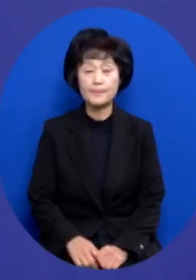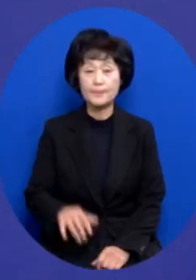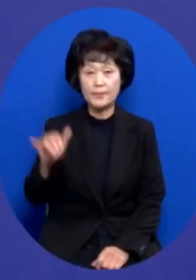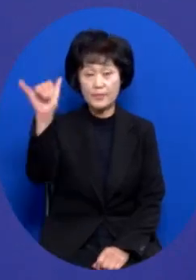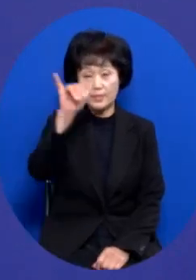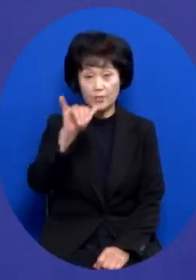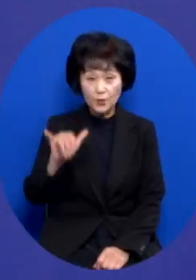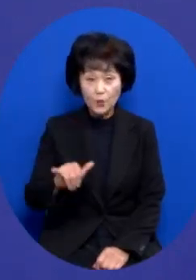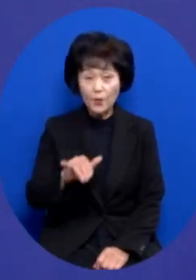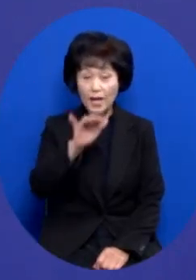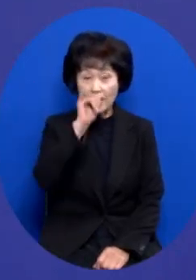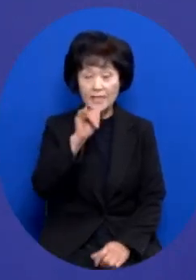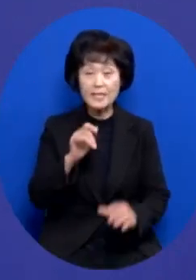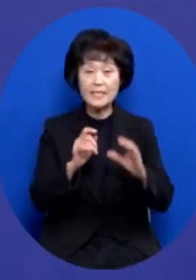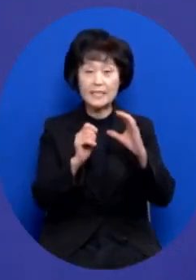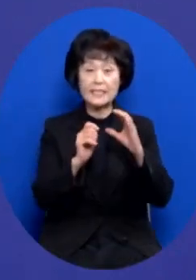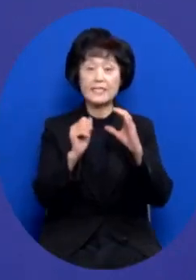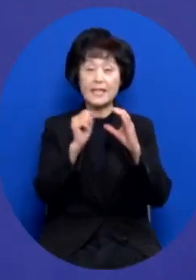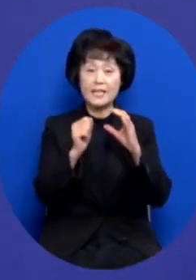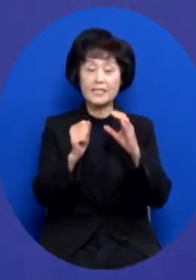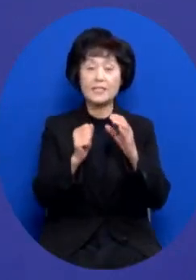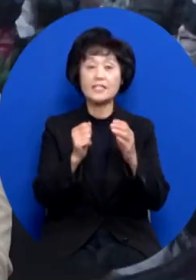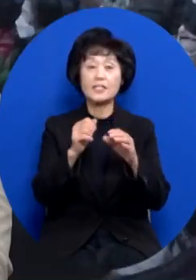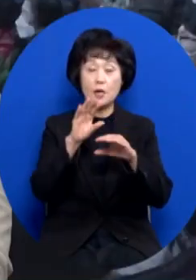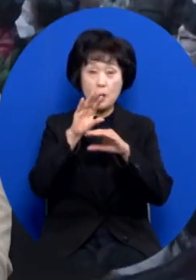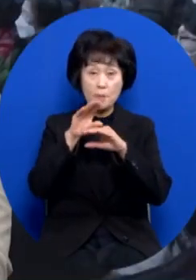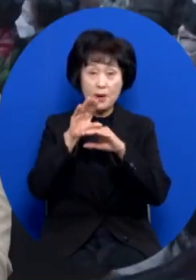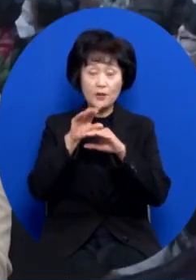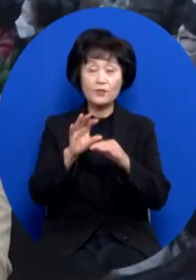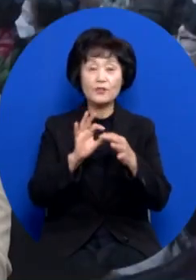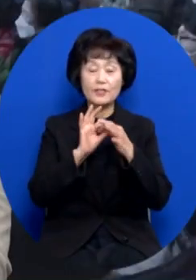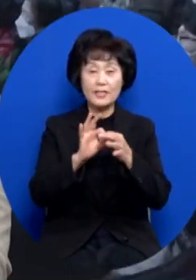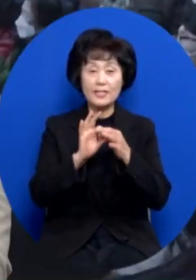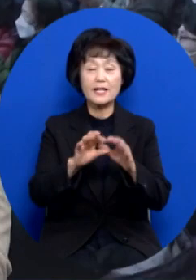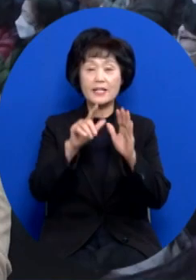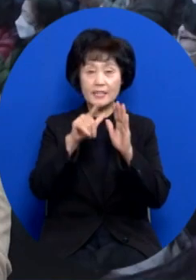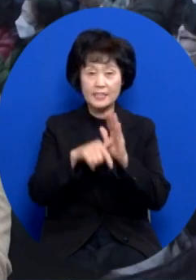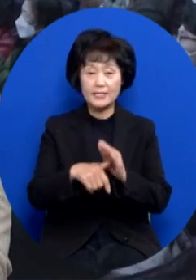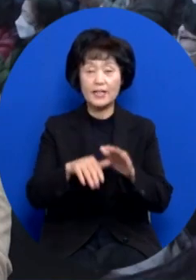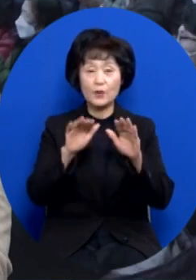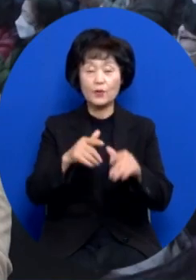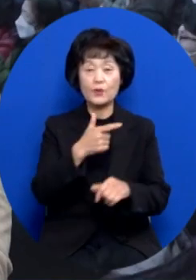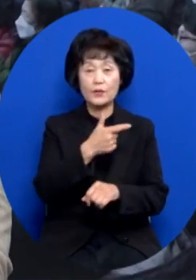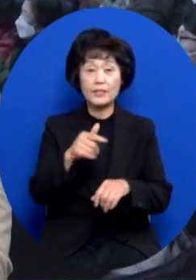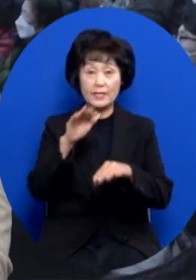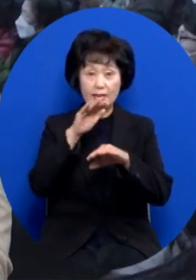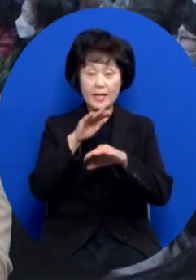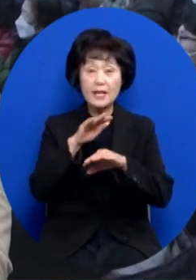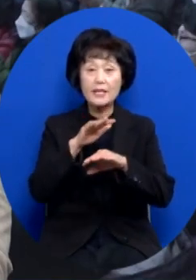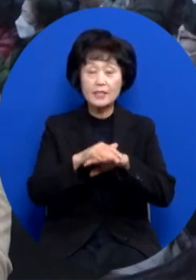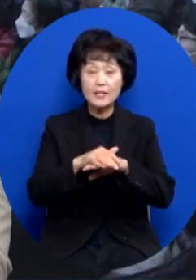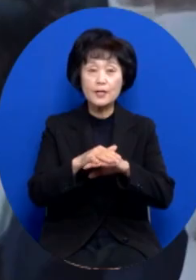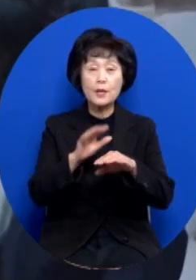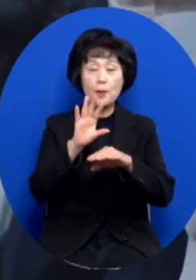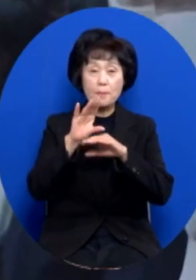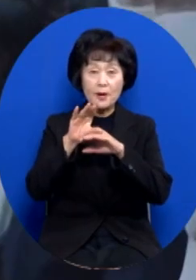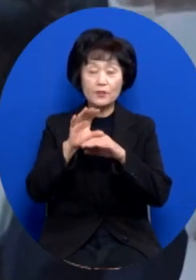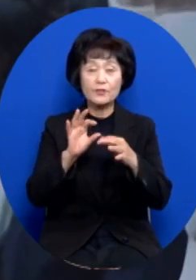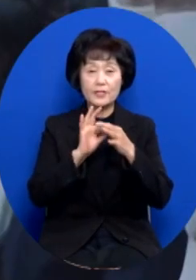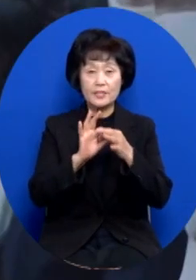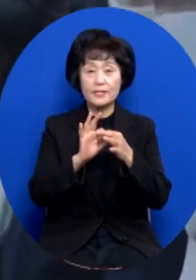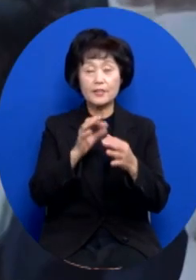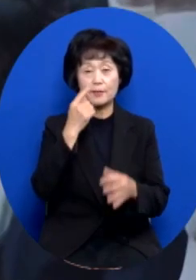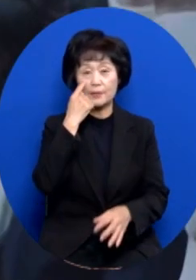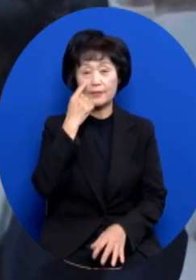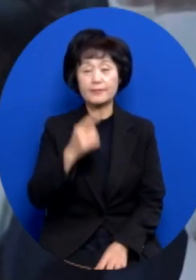전국에 있는 CTS 뉴스 스튜디오를 연결하는 시간입니다. 전국의 생생한 소식, 오늘은 CTS 대전 스튜디오를 연결합니다.